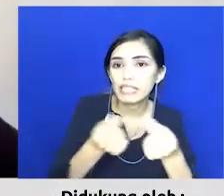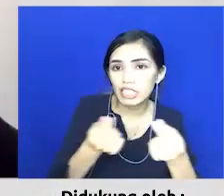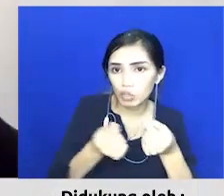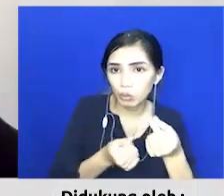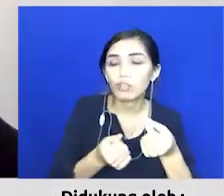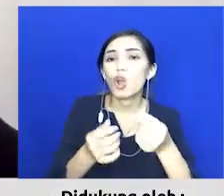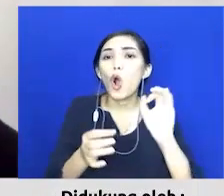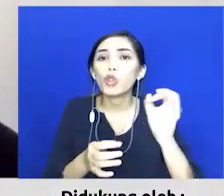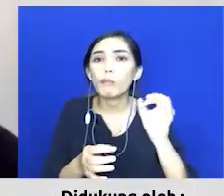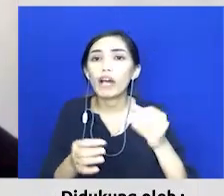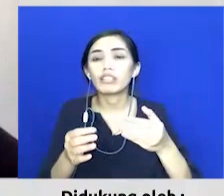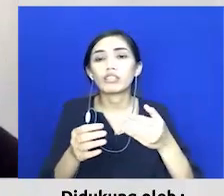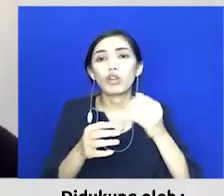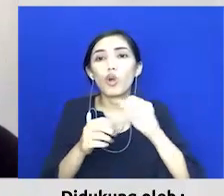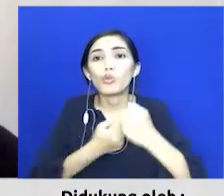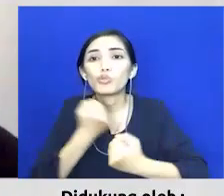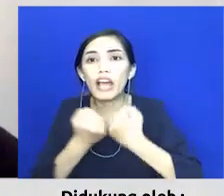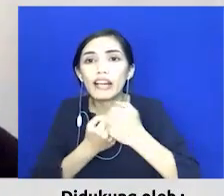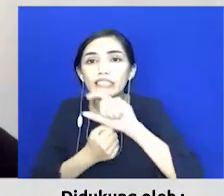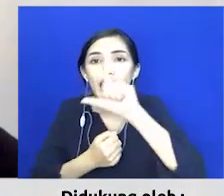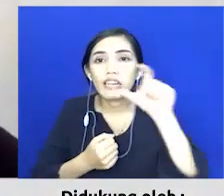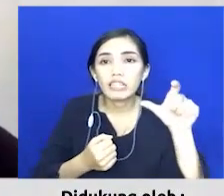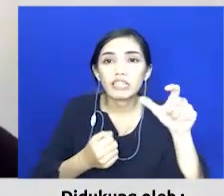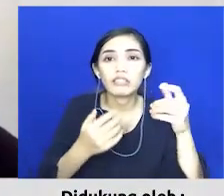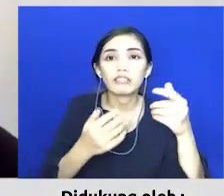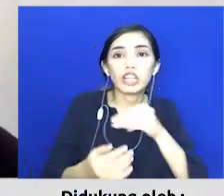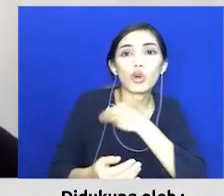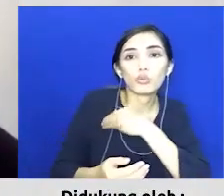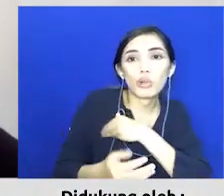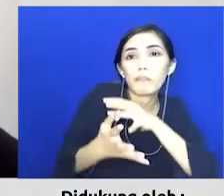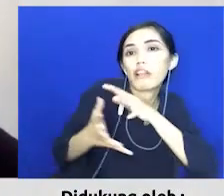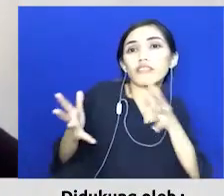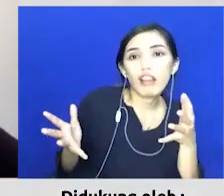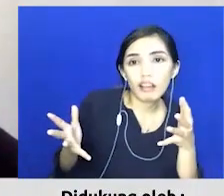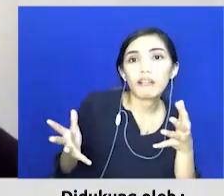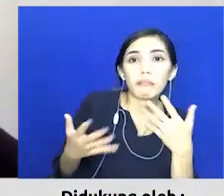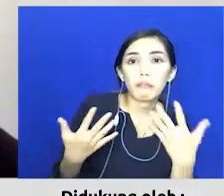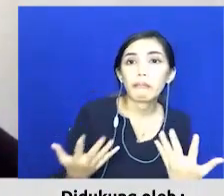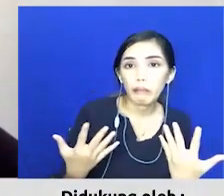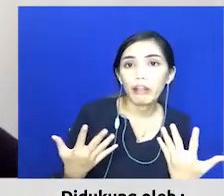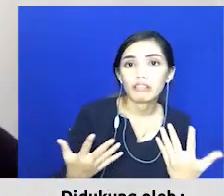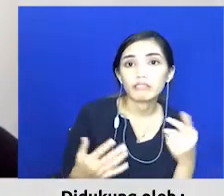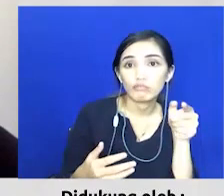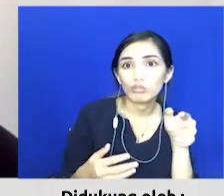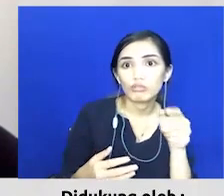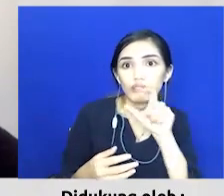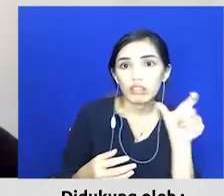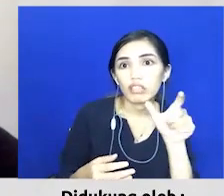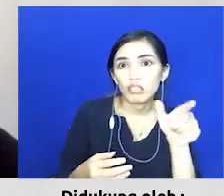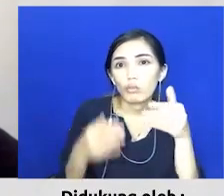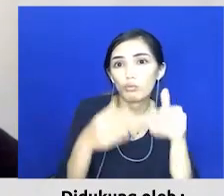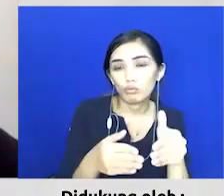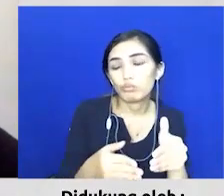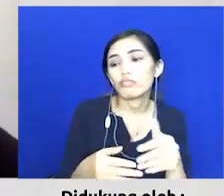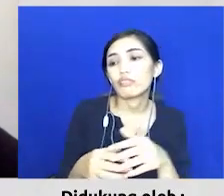dia dengan kaitan dengan asosiasi Amerika sudah gampang film masuk kan. Ya saya pernah disensor film atau apa,